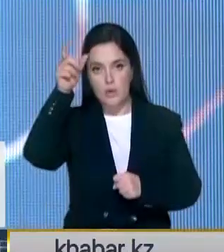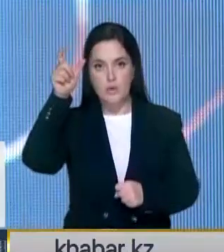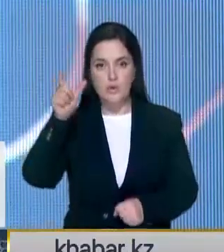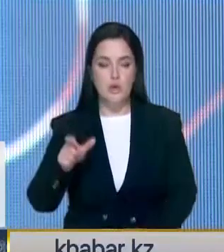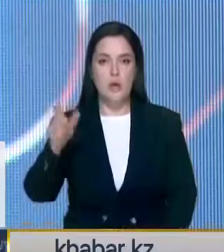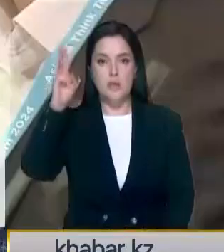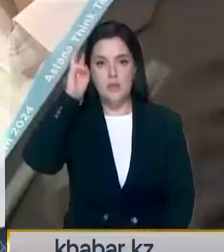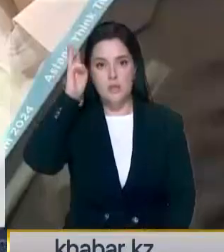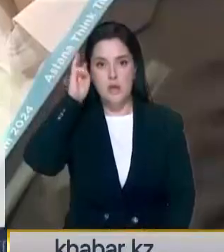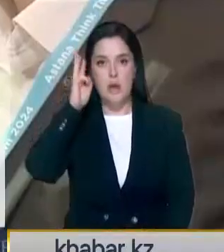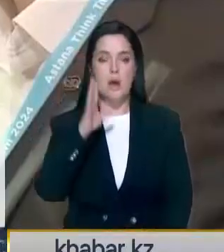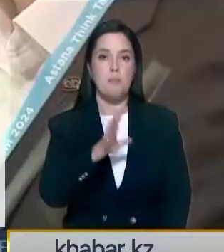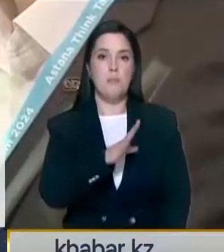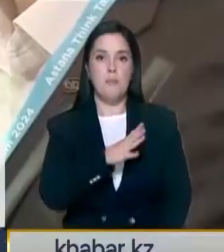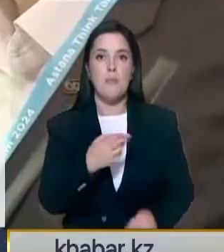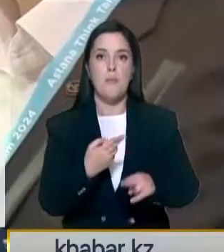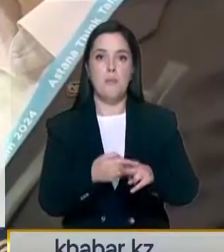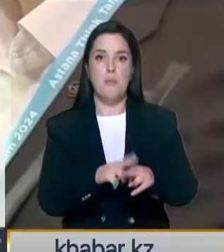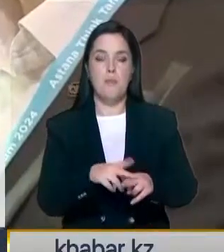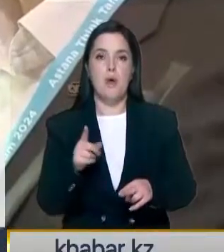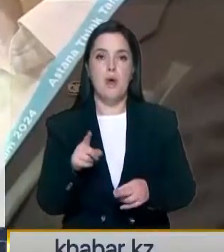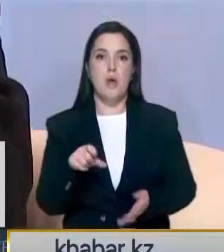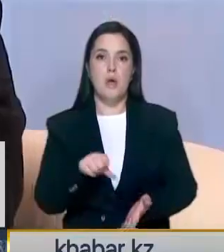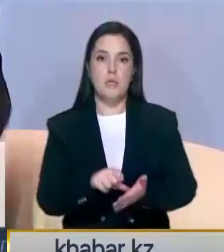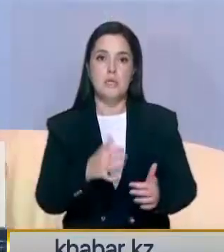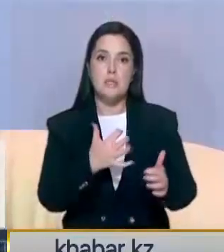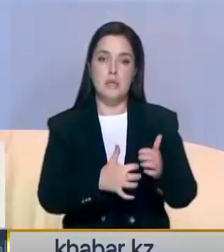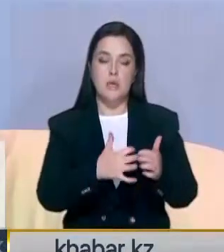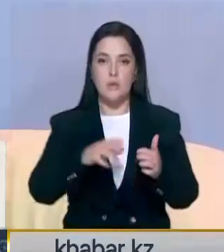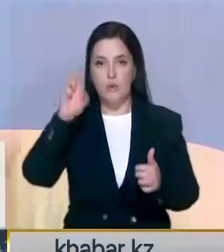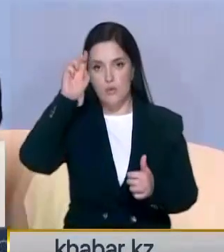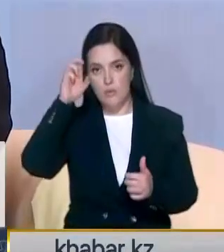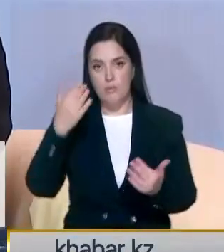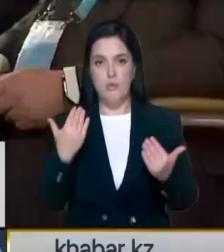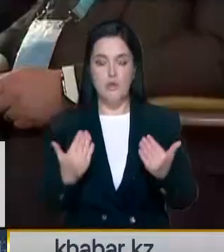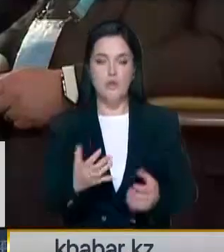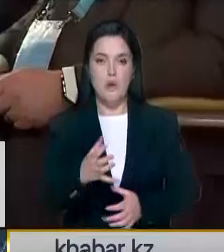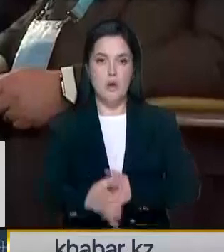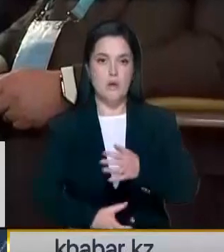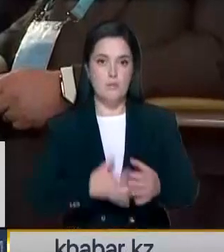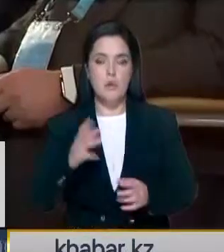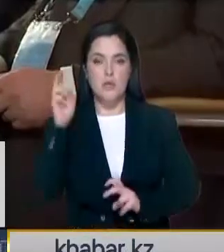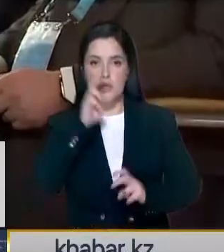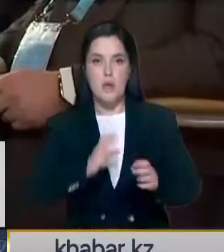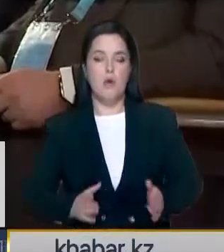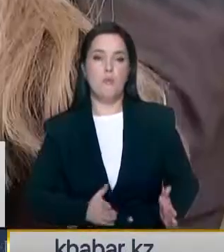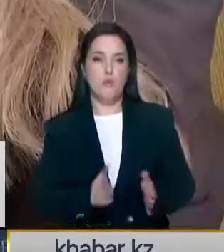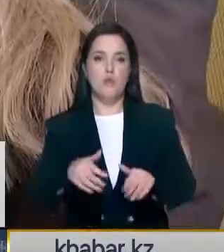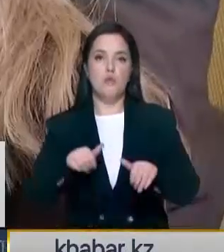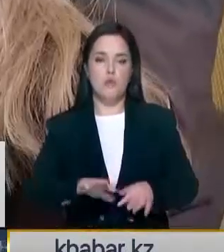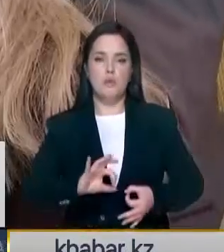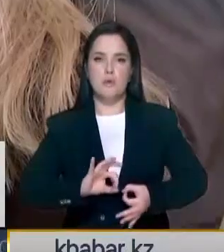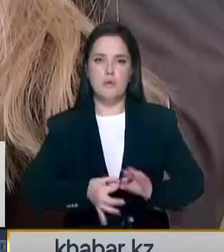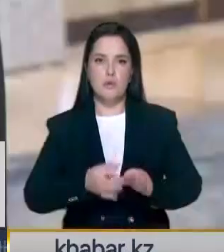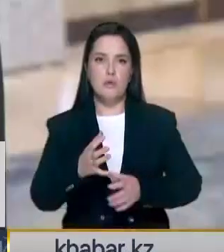дипломаты, обсудили стратегическую и дипломатическую роль, которую играют средние державы в современном глобальном мире, и искали пути решения самых сложных